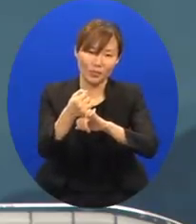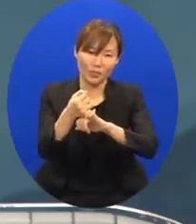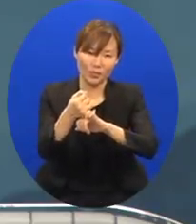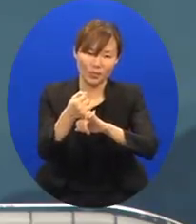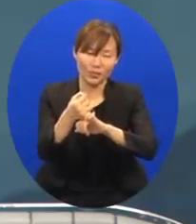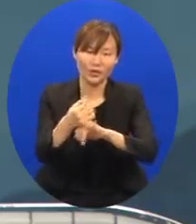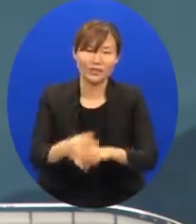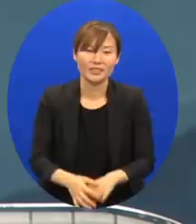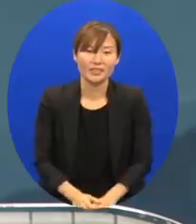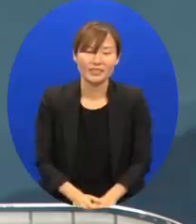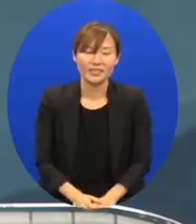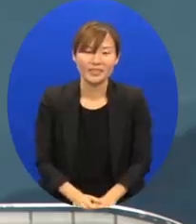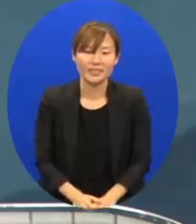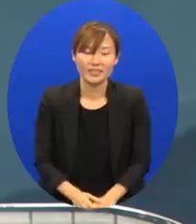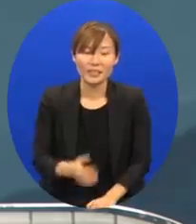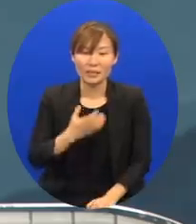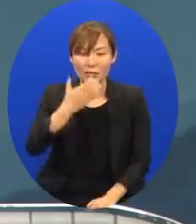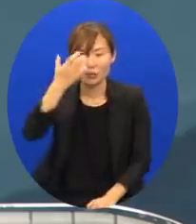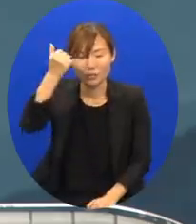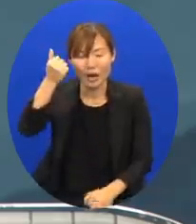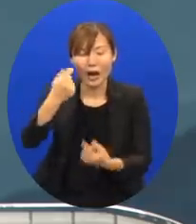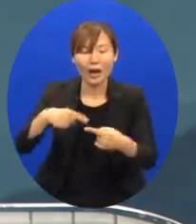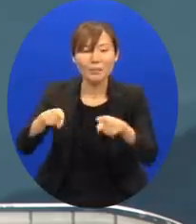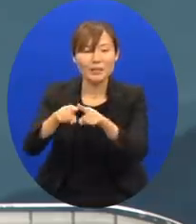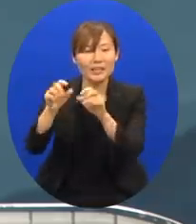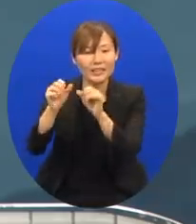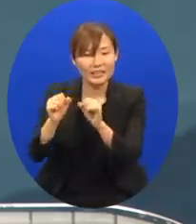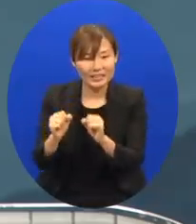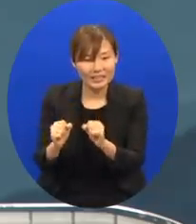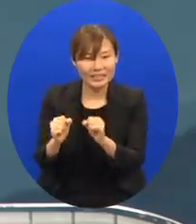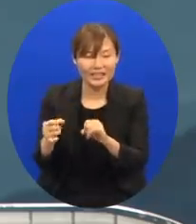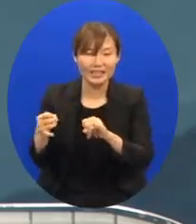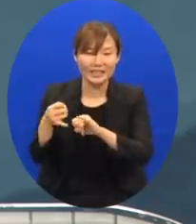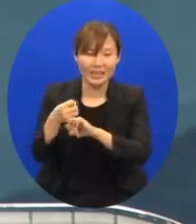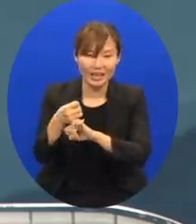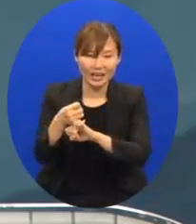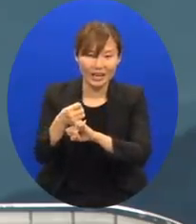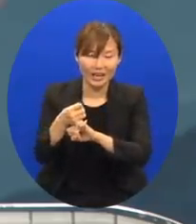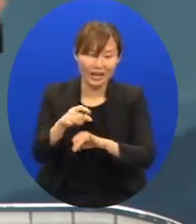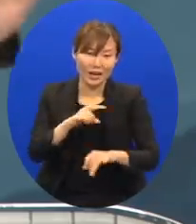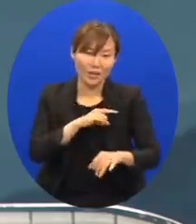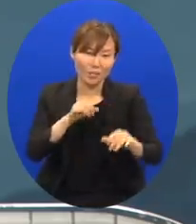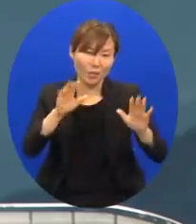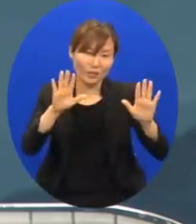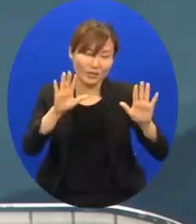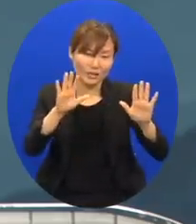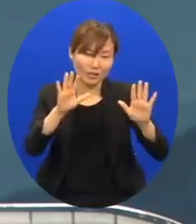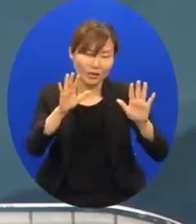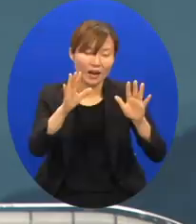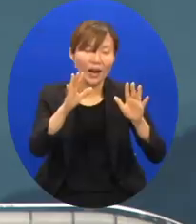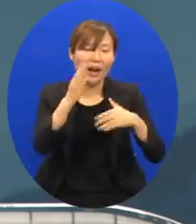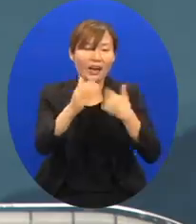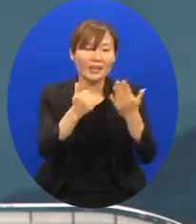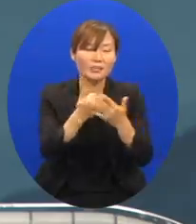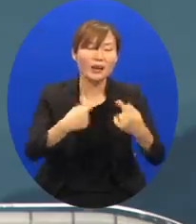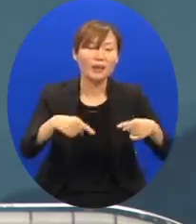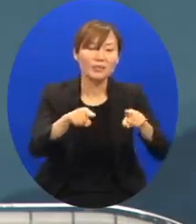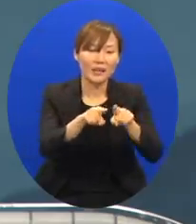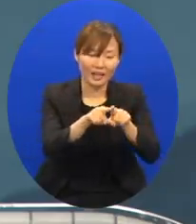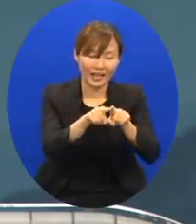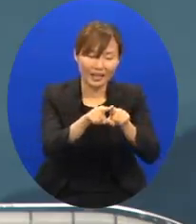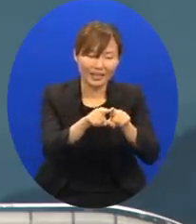것이었어요 모세가 가지고 있는 능력은 하나님이 모세와 함께 하시겠다는 것이었어요